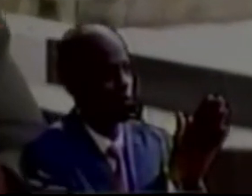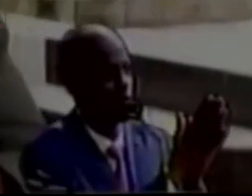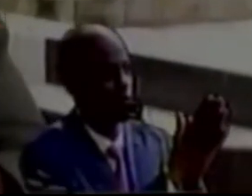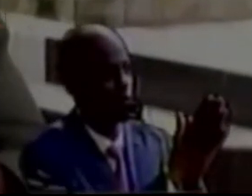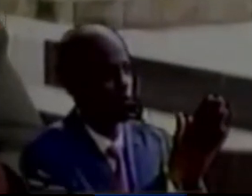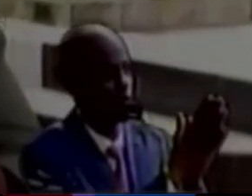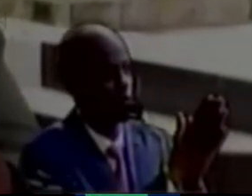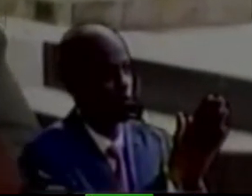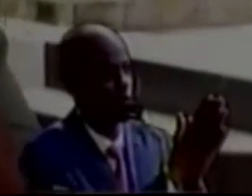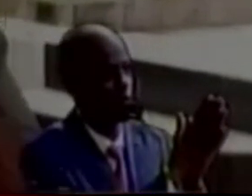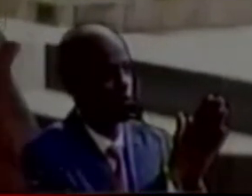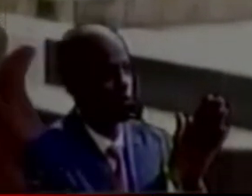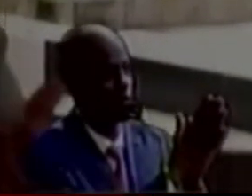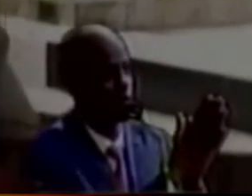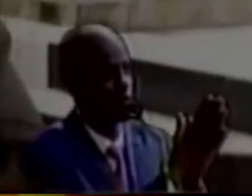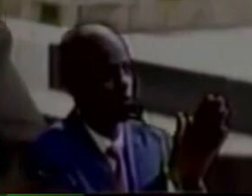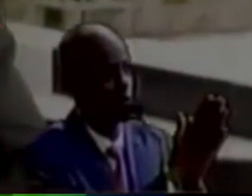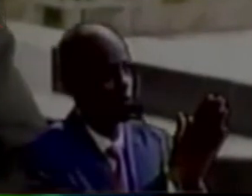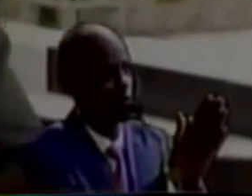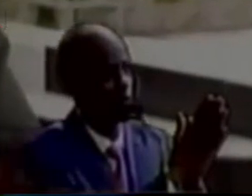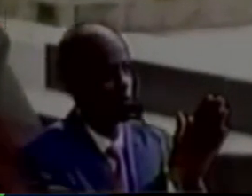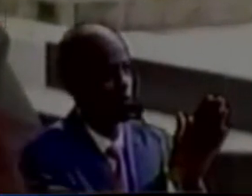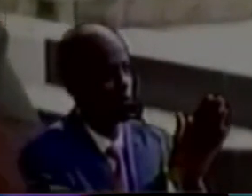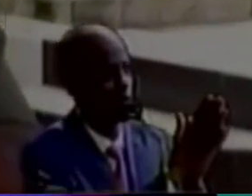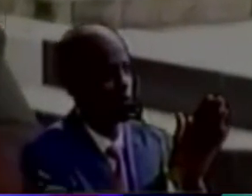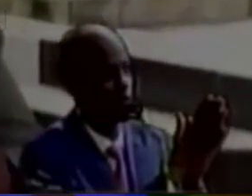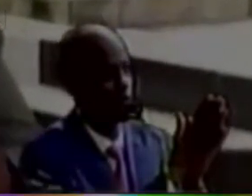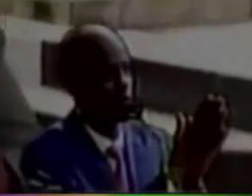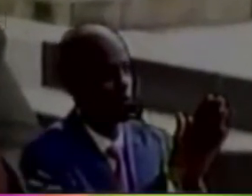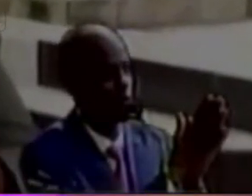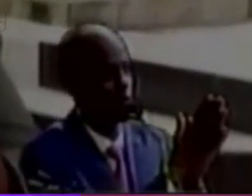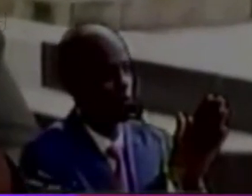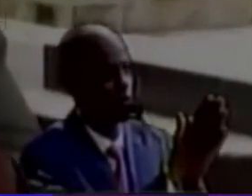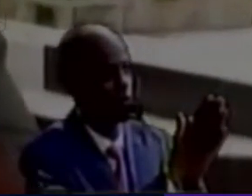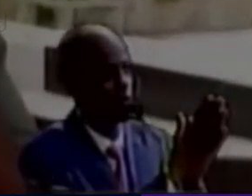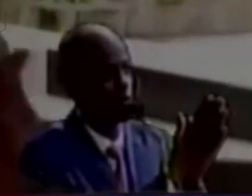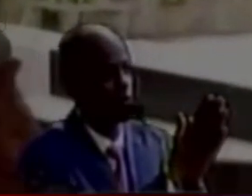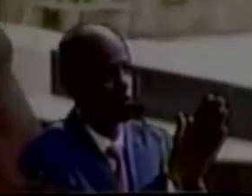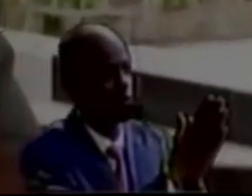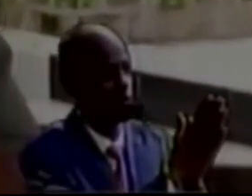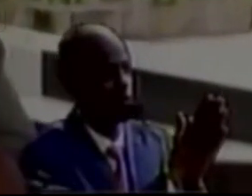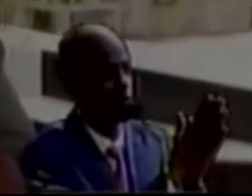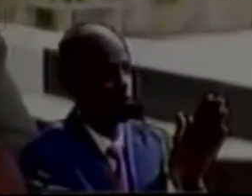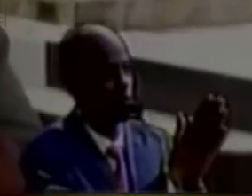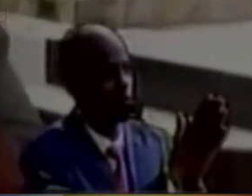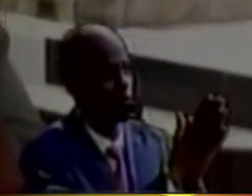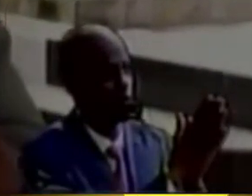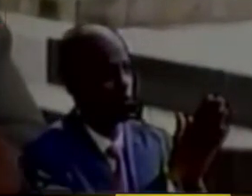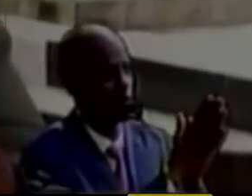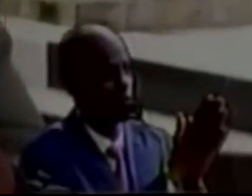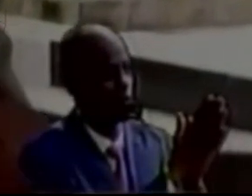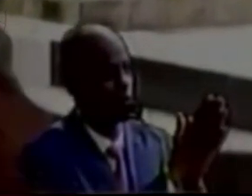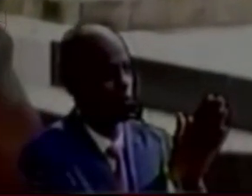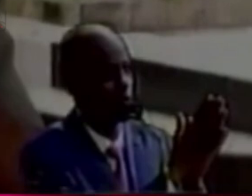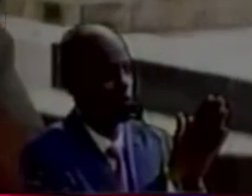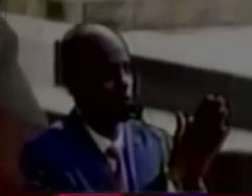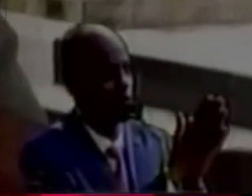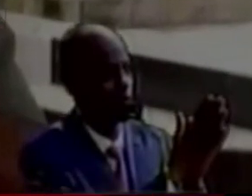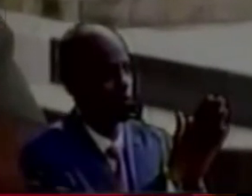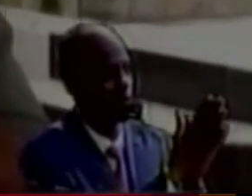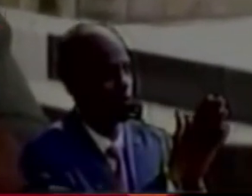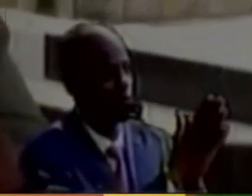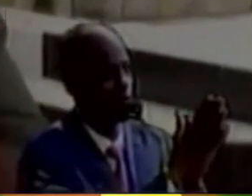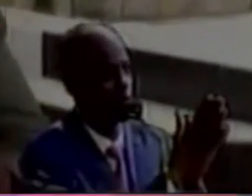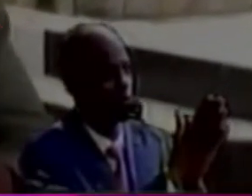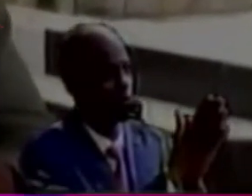avec psychiatre avec travailleur social avec ergothérapeute donc approche nous sont approche